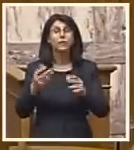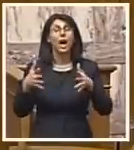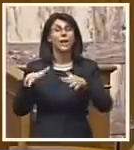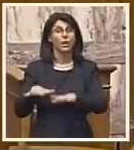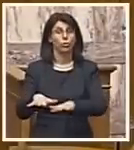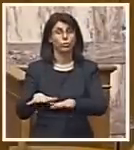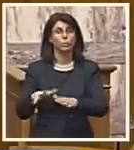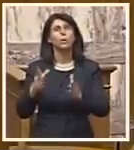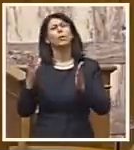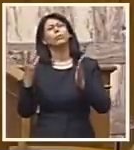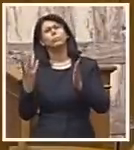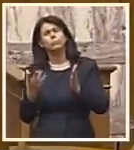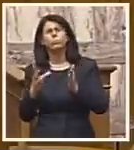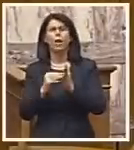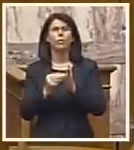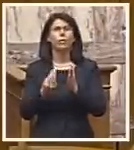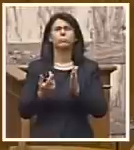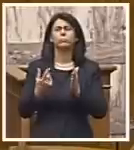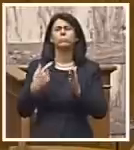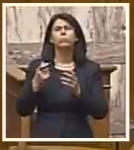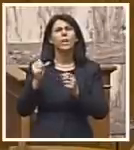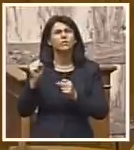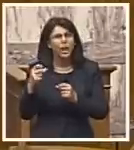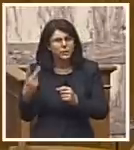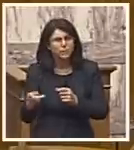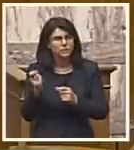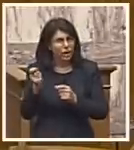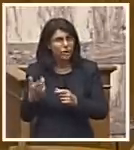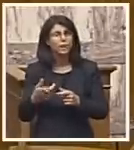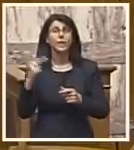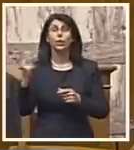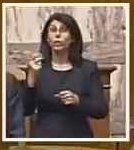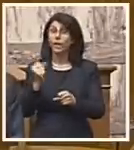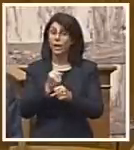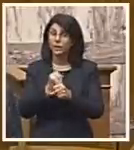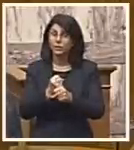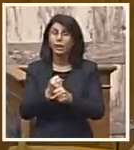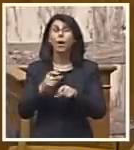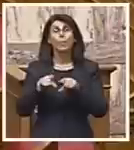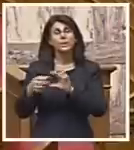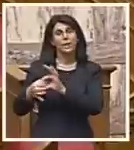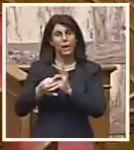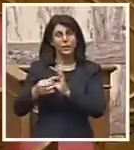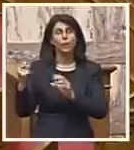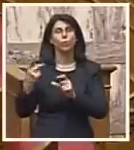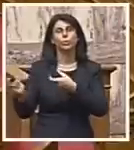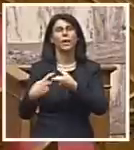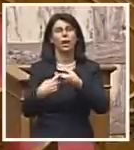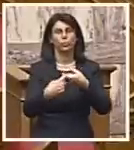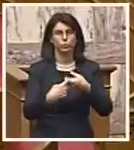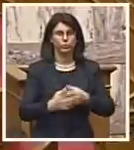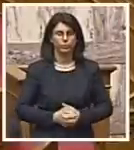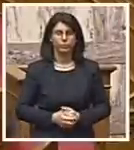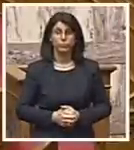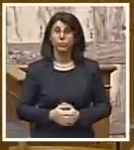η ασφάλισή τους, όπως η κοινωνική εργασία, πάντα σε συνεργασία με κοινωνικούς εταίρους. Δεν μπορούμε